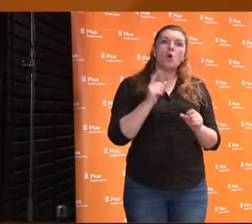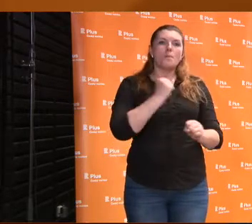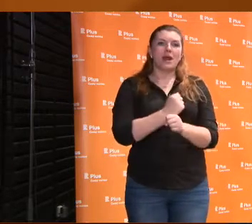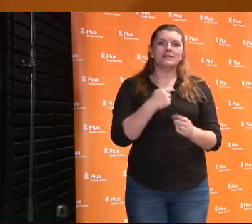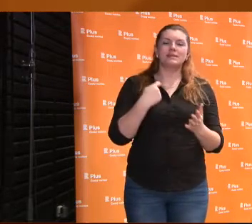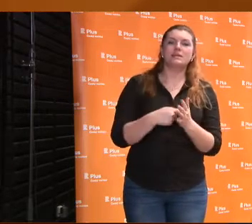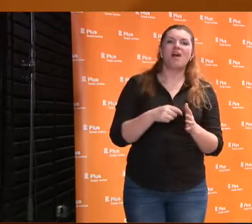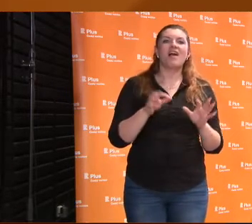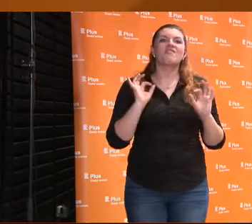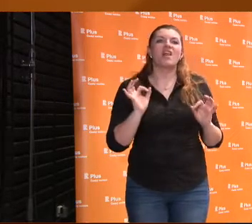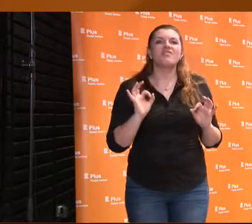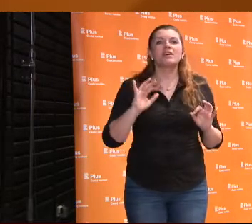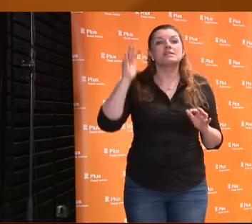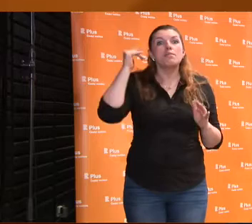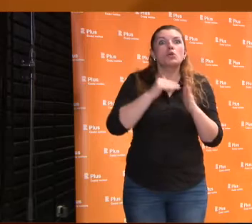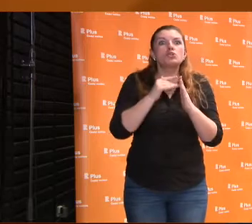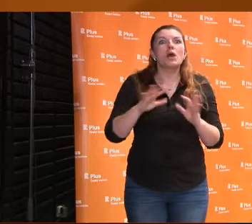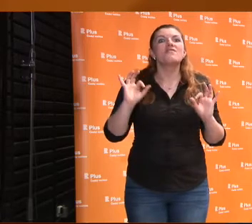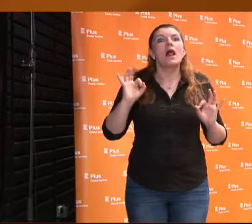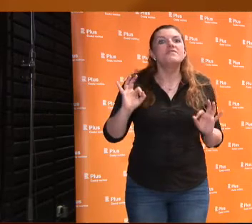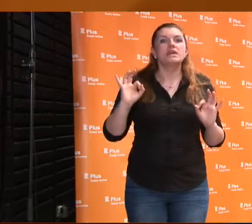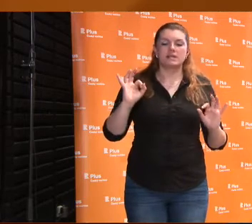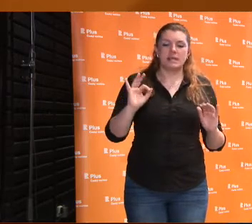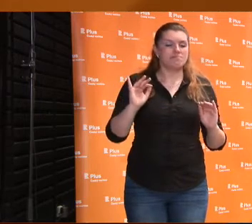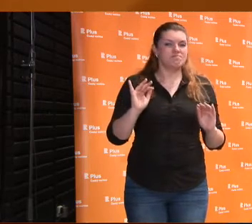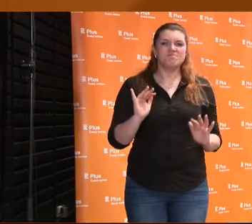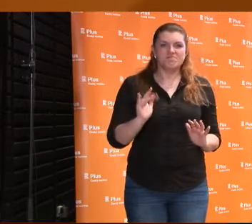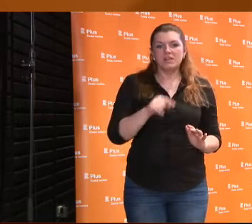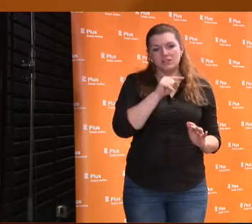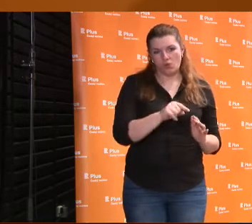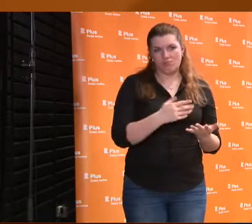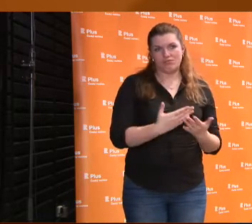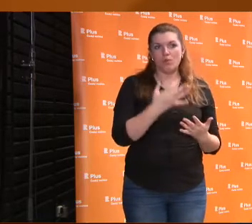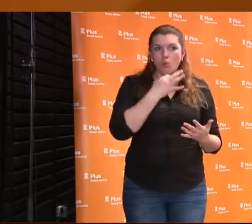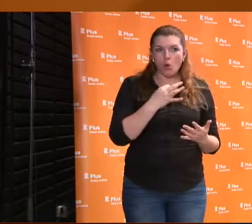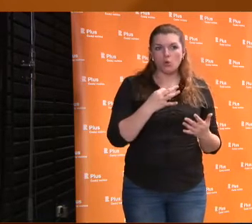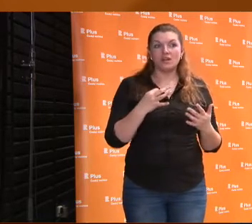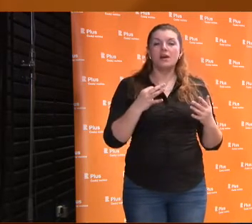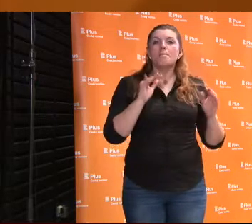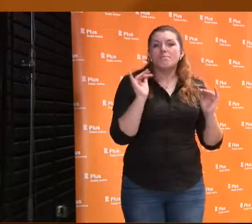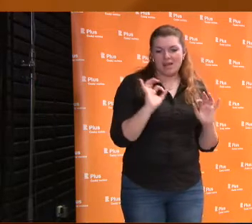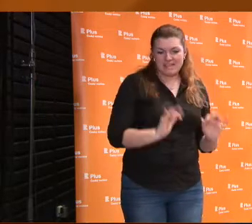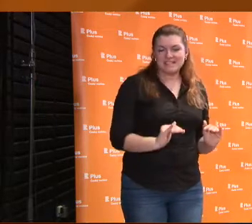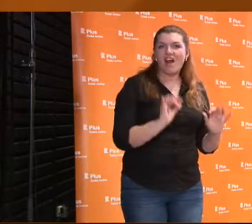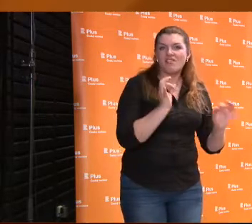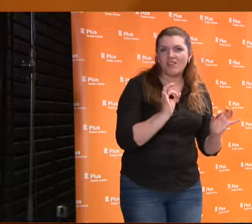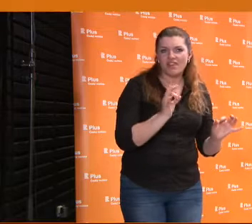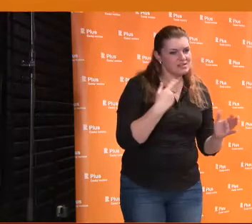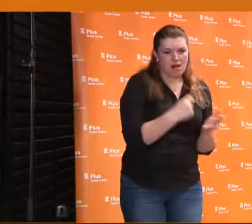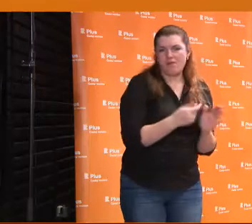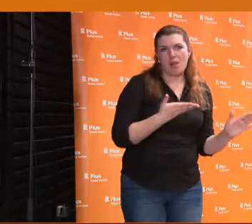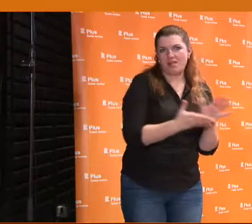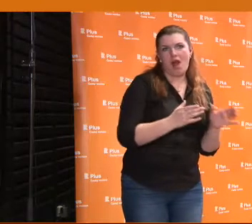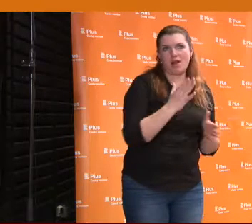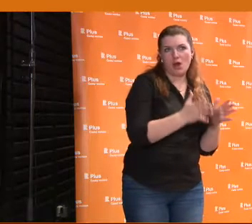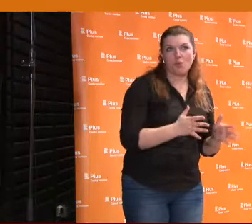ty nejnižší kvalifikace přinášejí tak malou přidanou hodnotu, že se nevyplatí je robotizovat, a zase ty